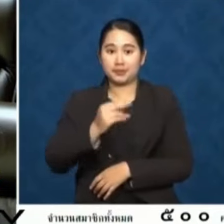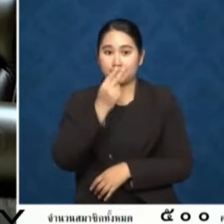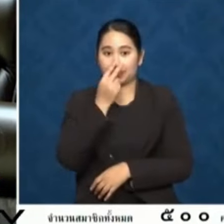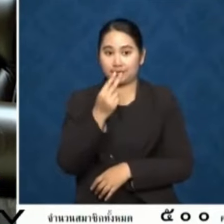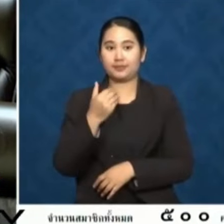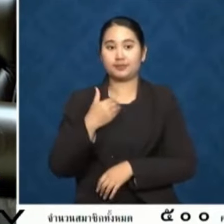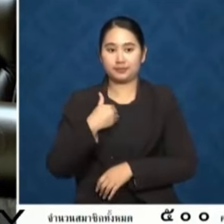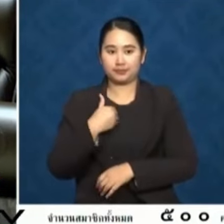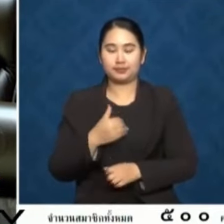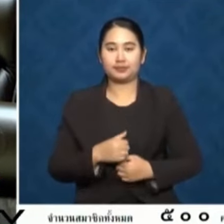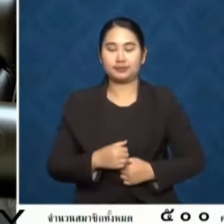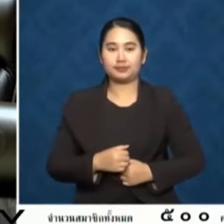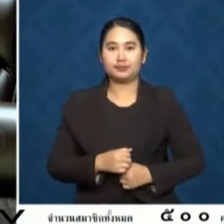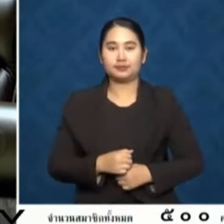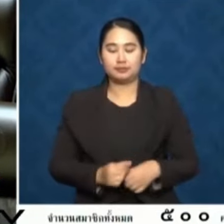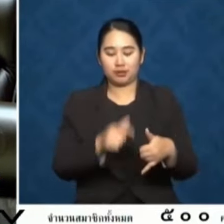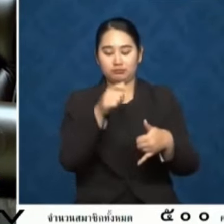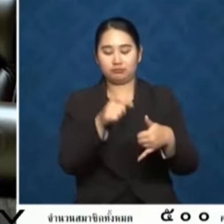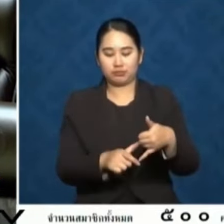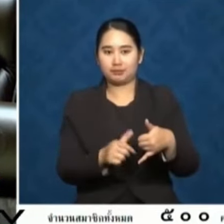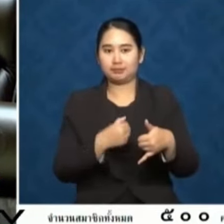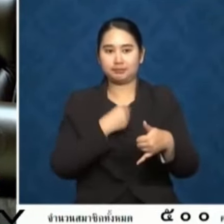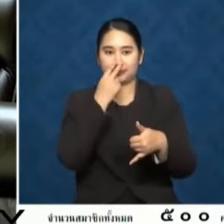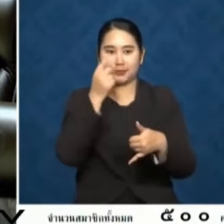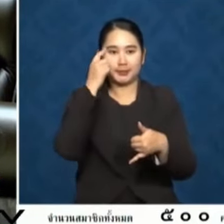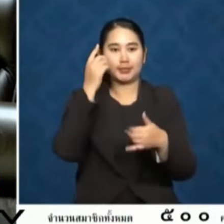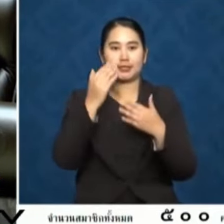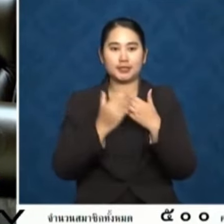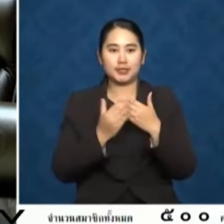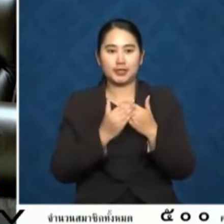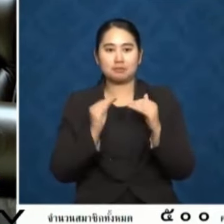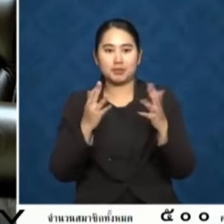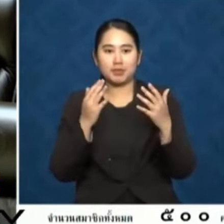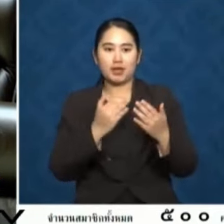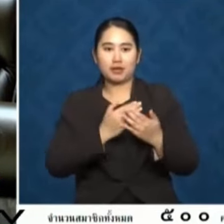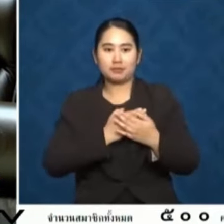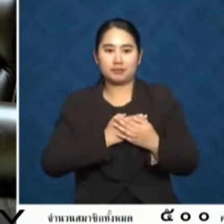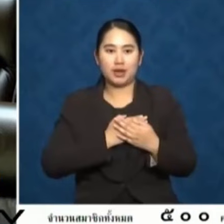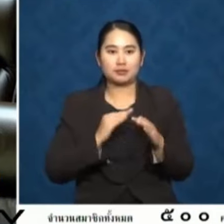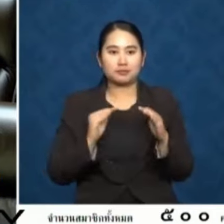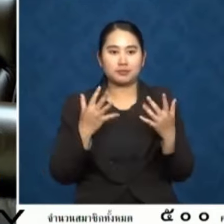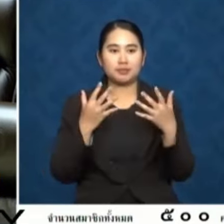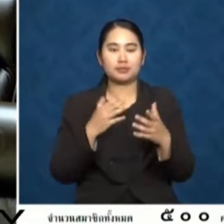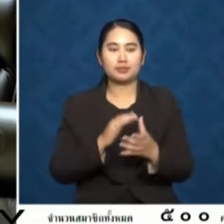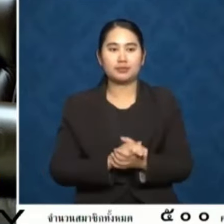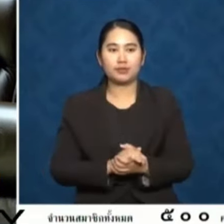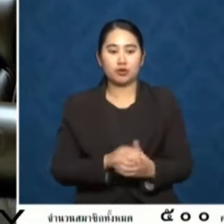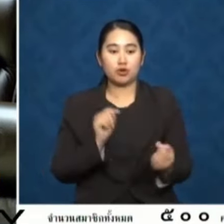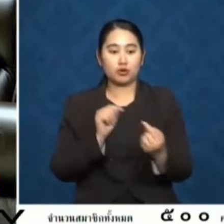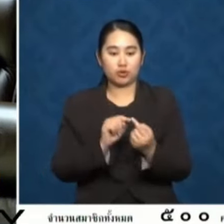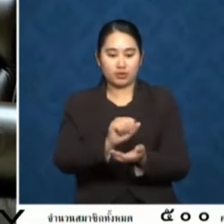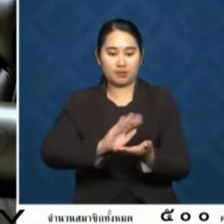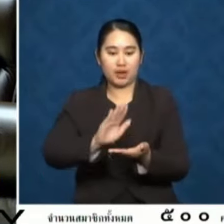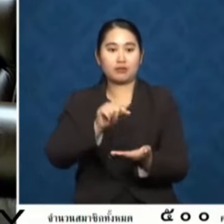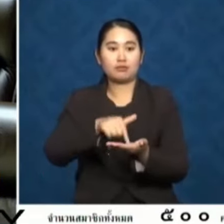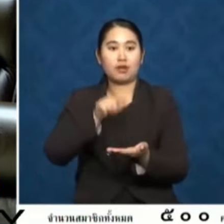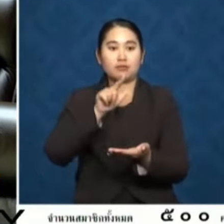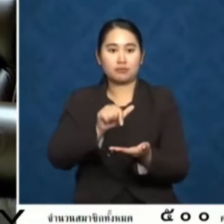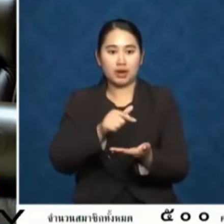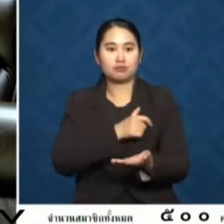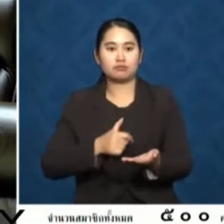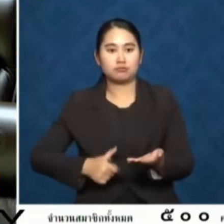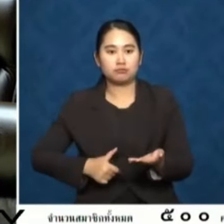คมเป็นพฤติกรรมที่ขาดจิตสำนึกและความจงรักภักดีต่อสถาบันหลักซึ่งเป็นสถาบันที่ยึดเหนี่ยวหัวใจคน